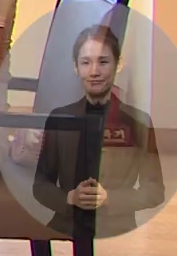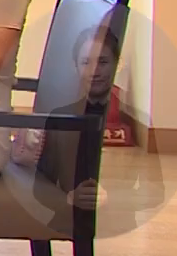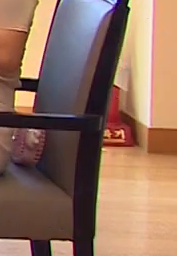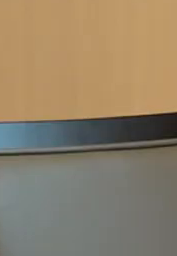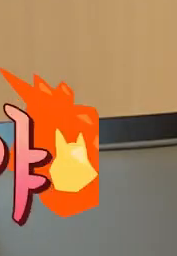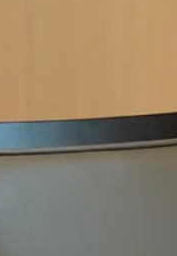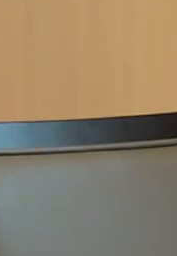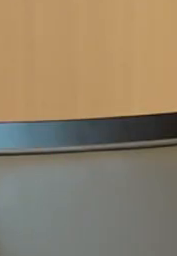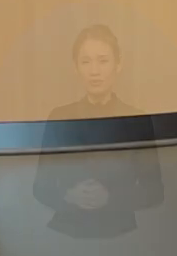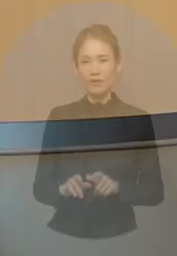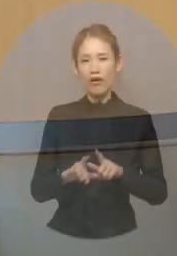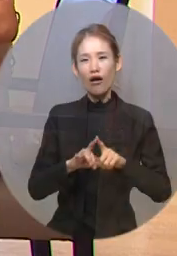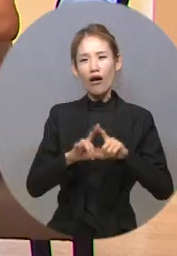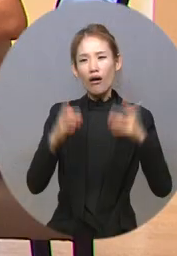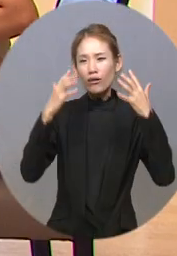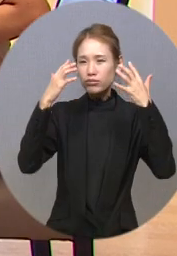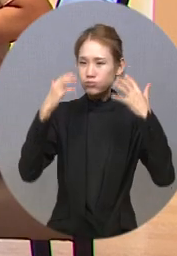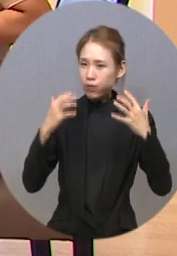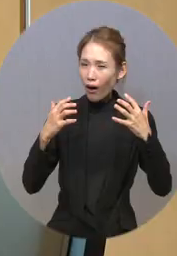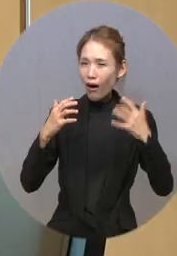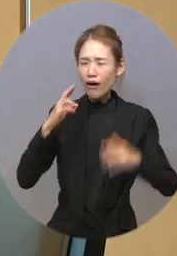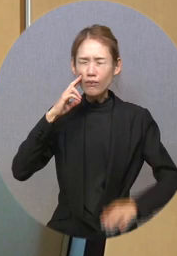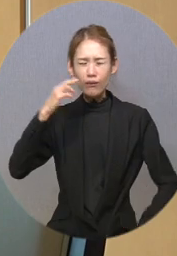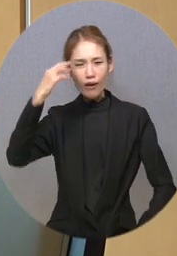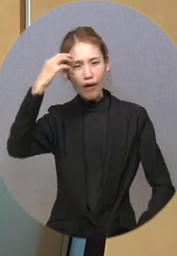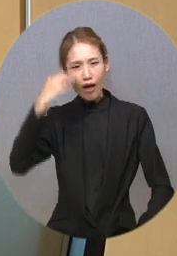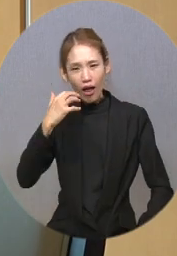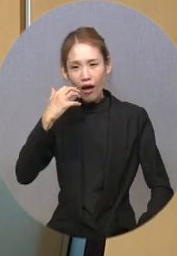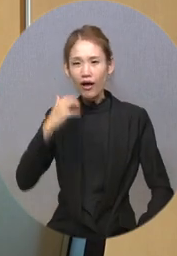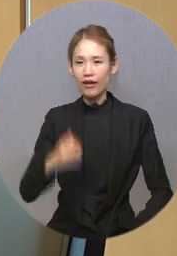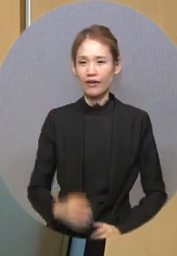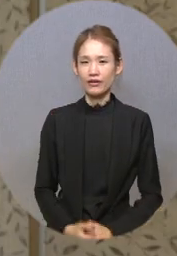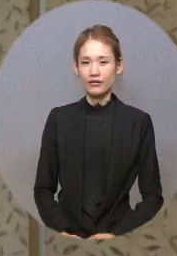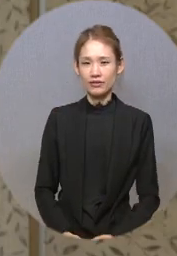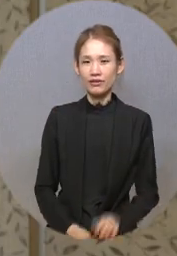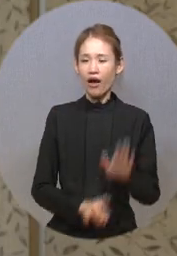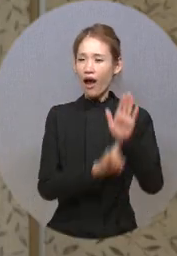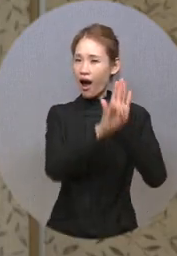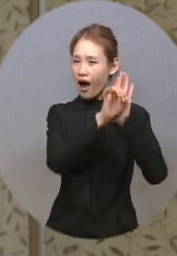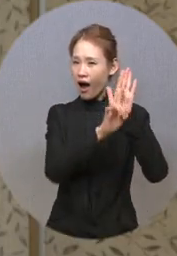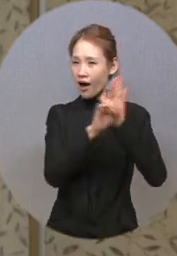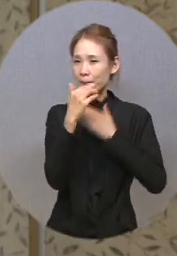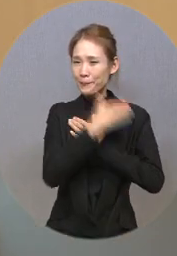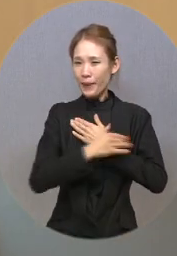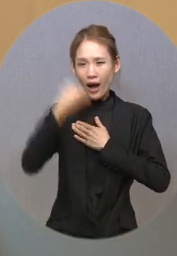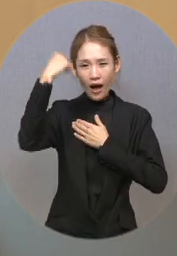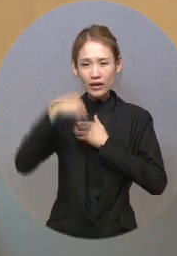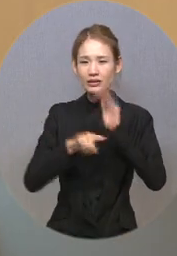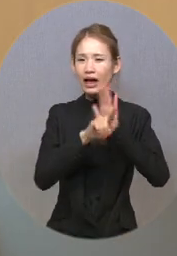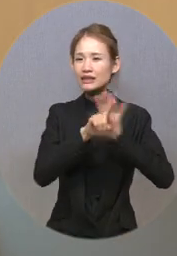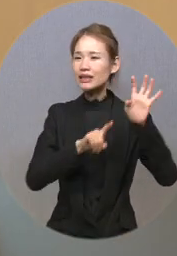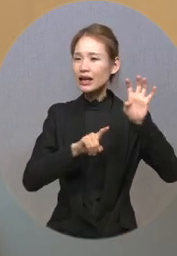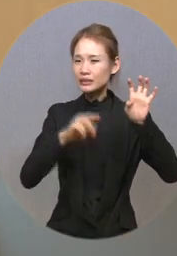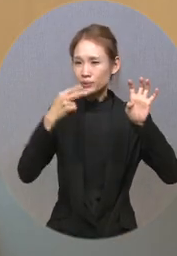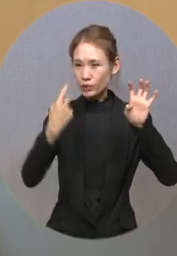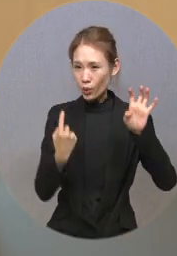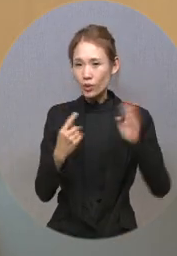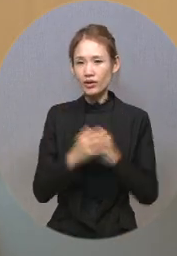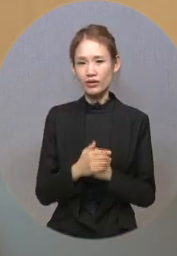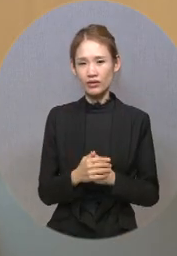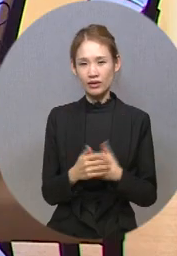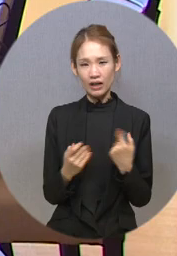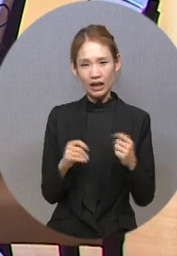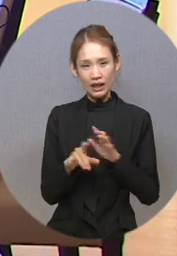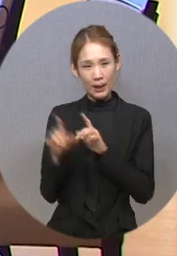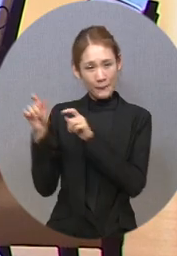너무 덥지? 너무 덥지? 장난 아니지? 맞아. 오늘 최고 40도네, 40도. 아, 진짜? 40도. 이런 날씨에 골프 쳐봤어? 너 많이